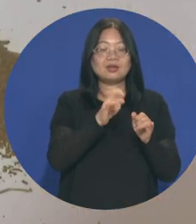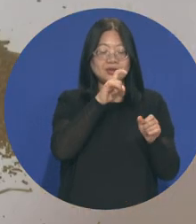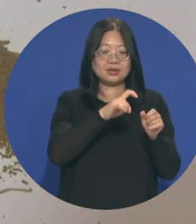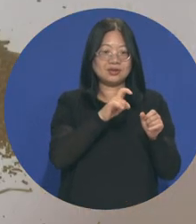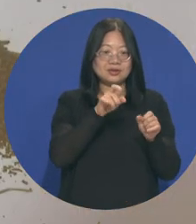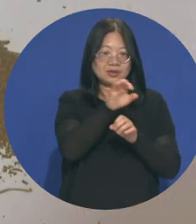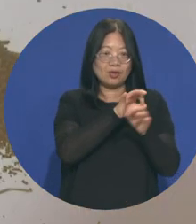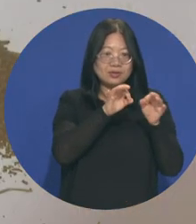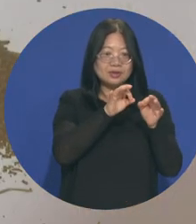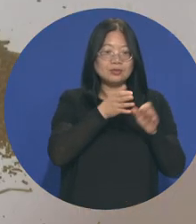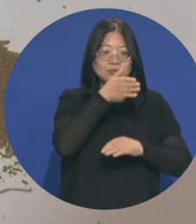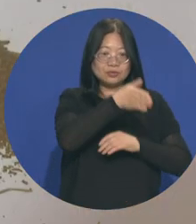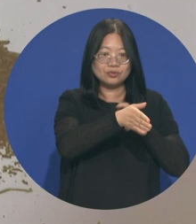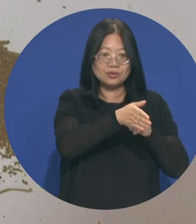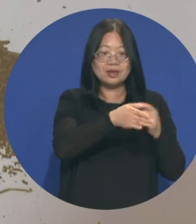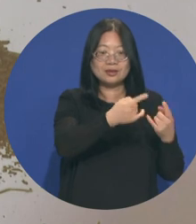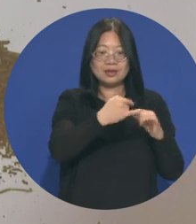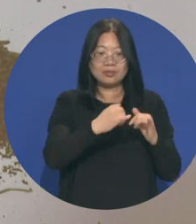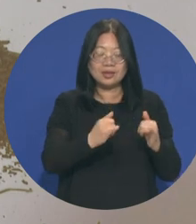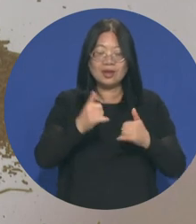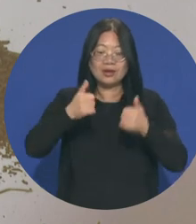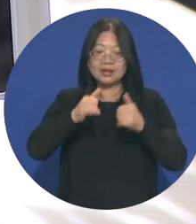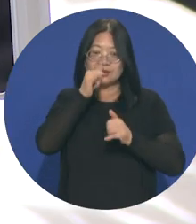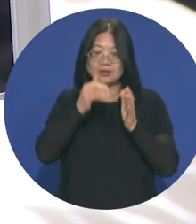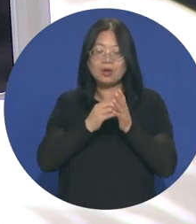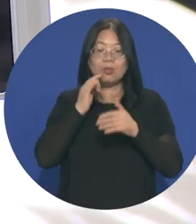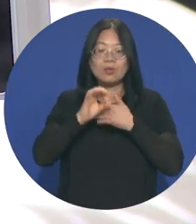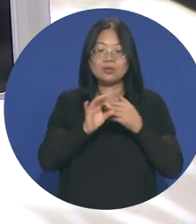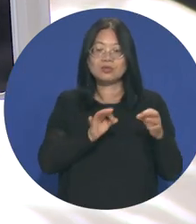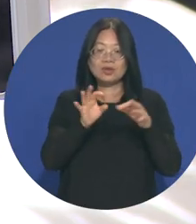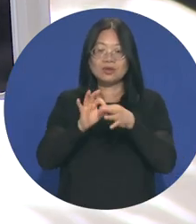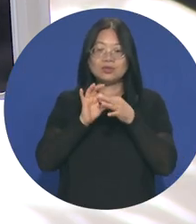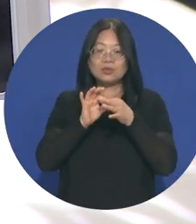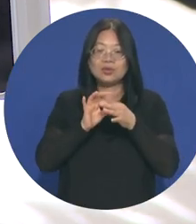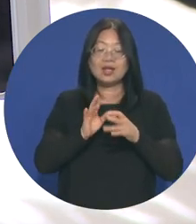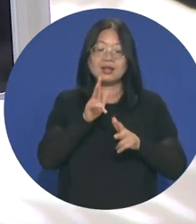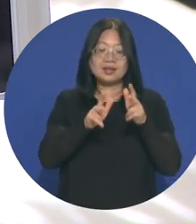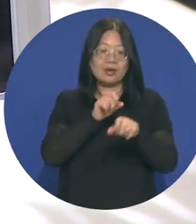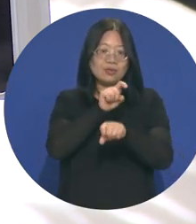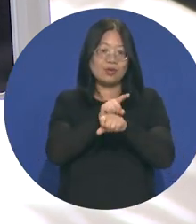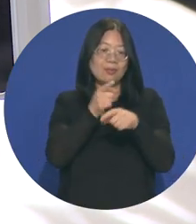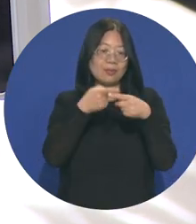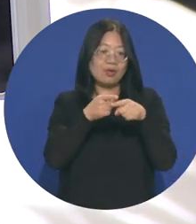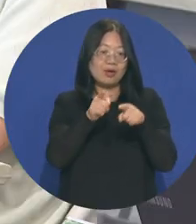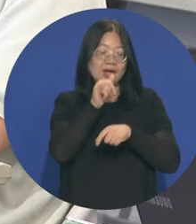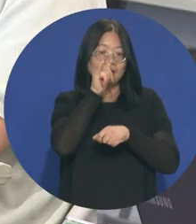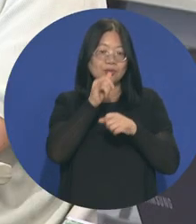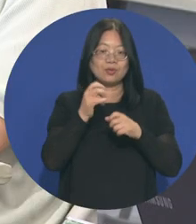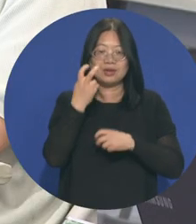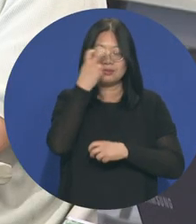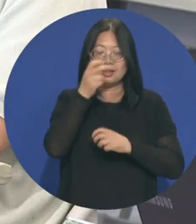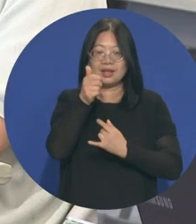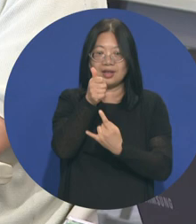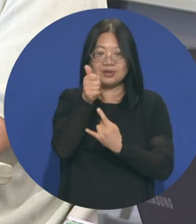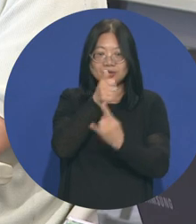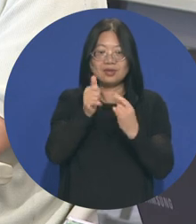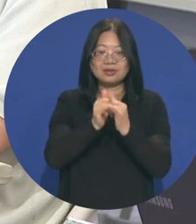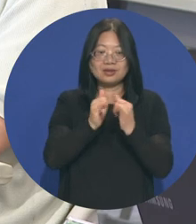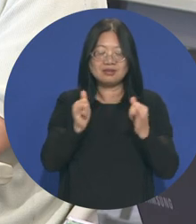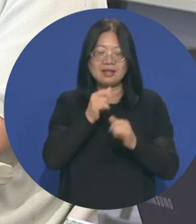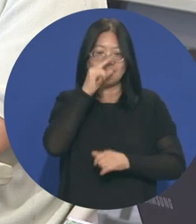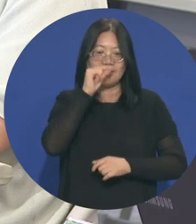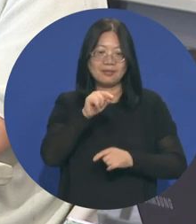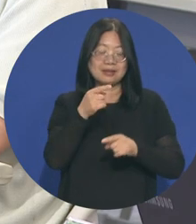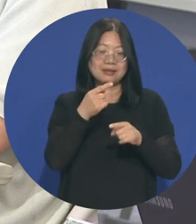참석해 선의의 경쟁을 펼쳤습니다. 모의 투자를 통해 청중들로부터 사업성을 평가받고 심사위원들의